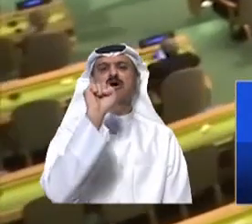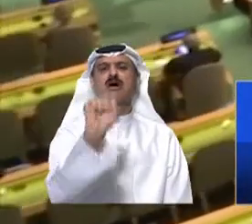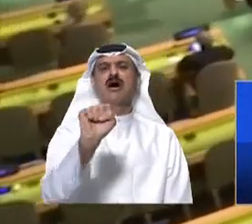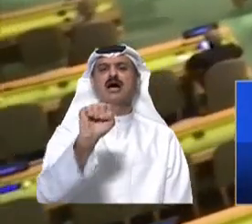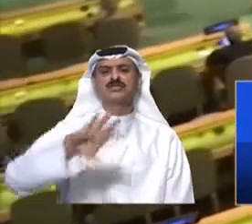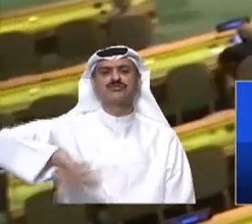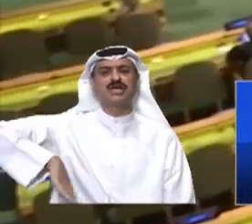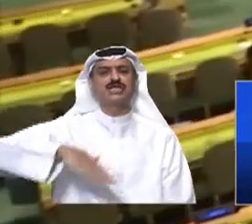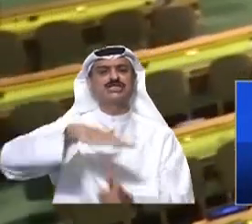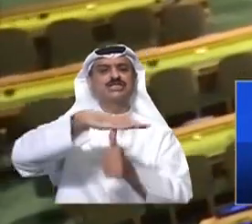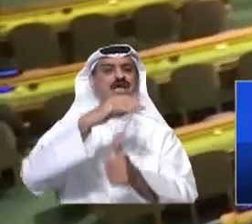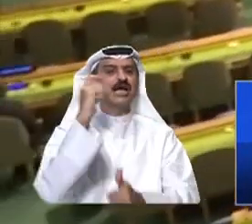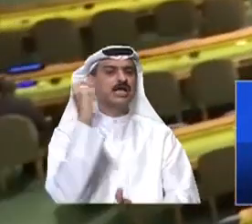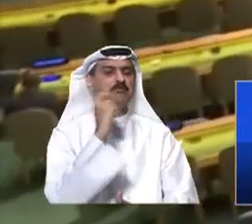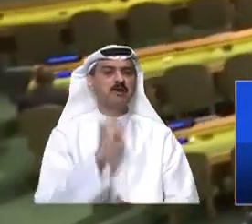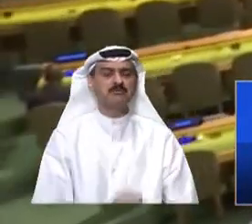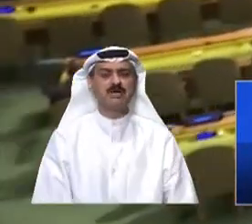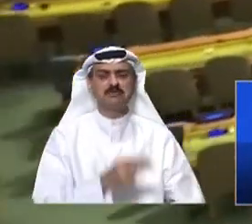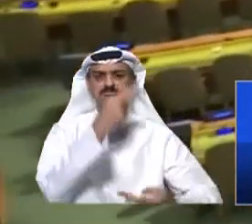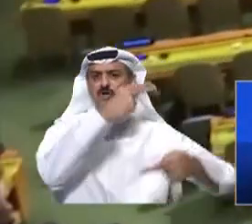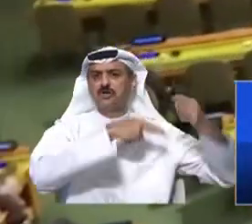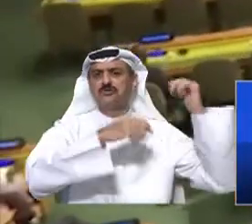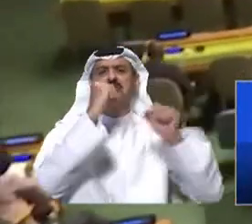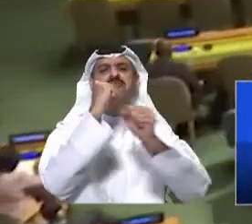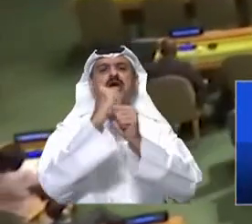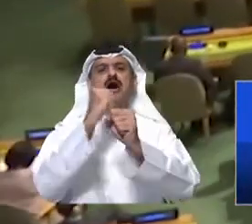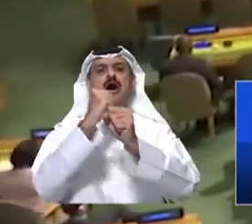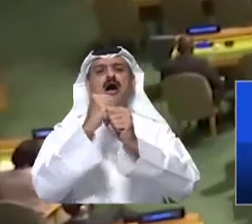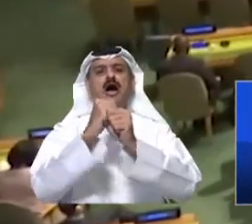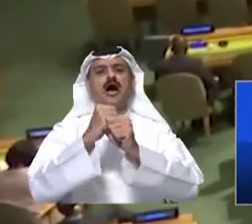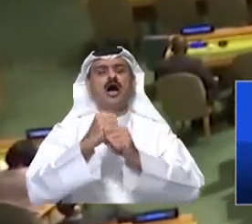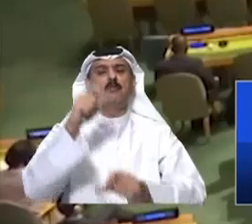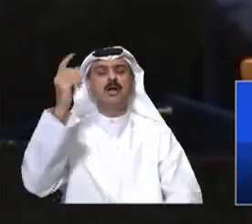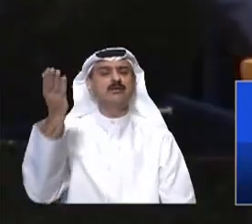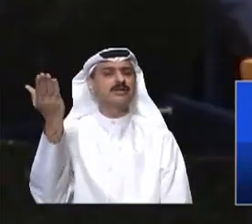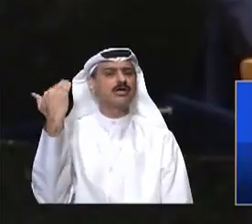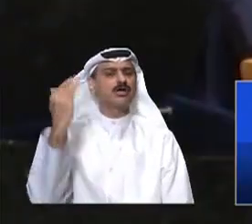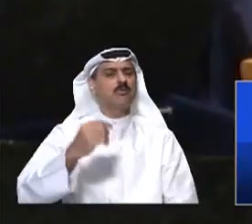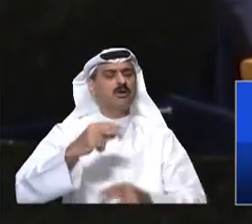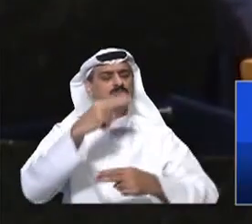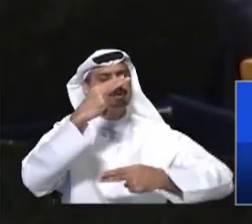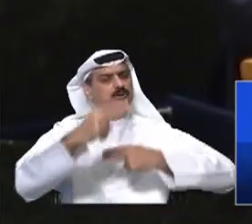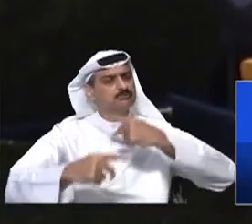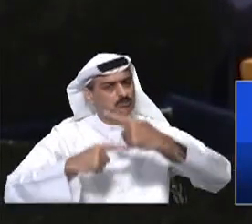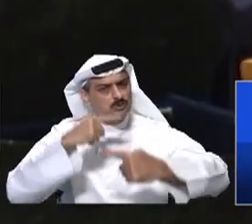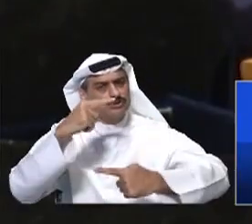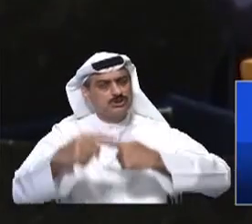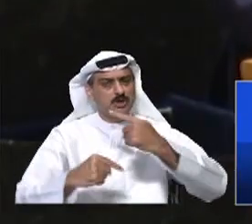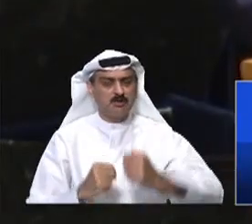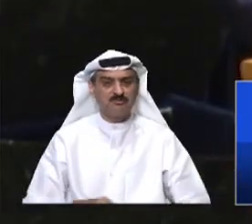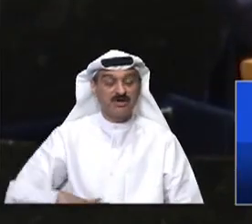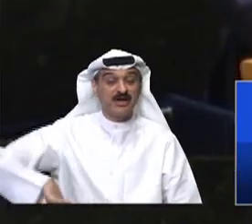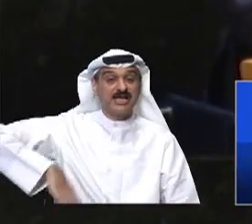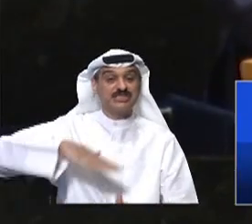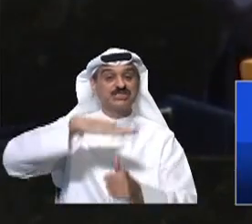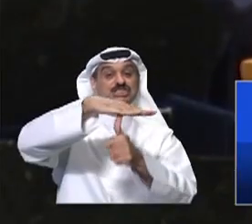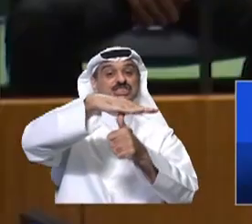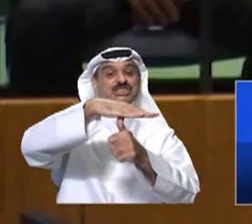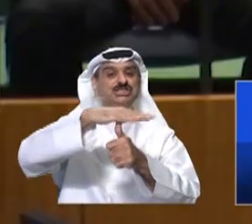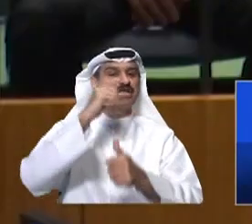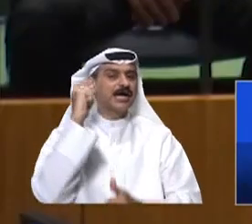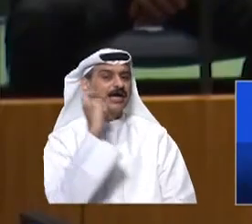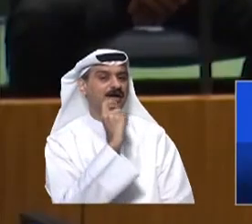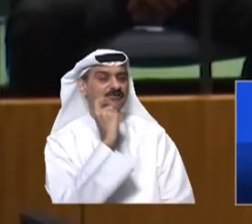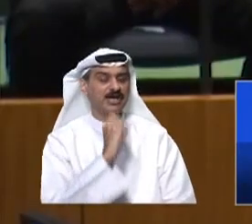بسيرة وإنجازات رئيس دولة الإمارات العربية المتحدة الراحل صاحب السمو الشيخ خليفة بن زايد آل